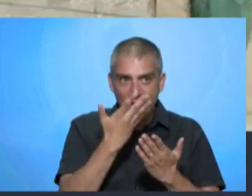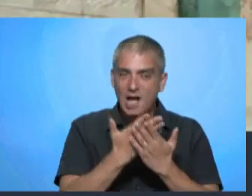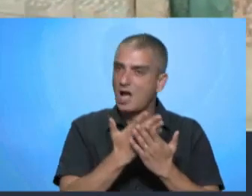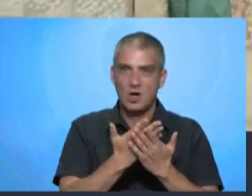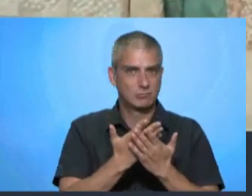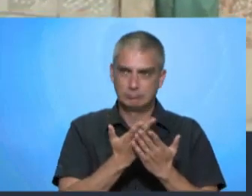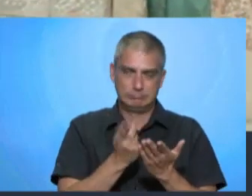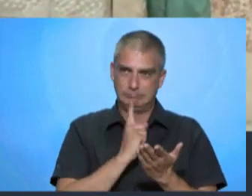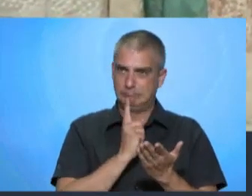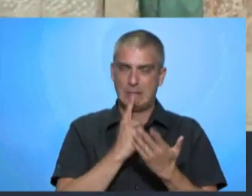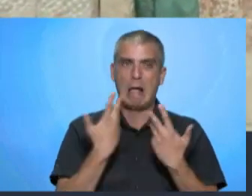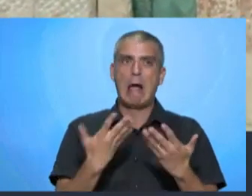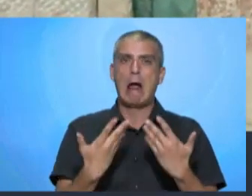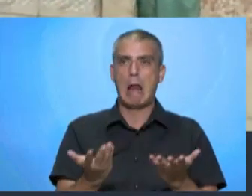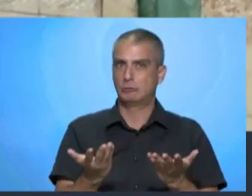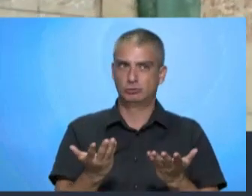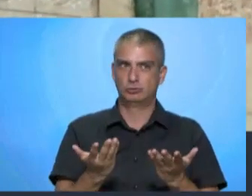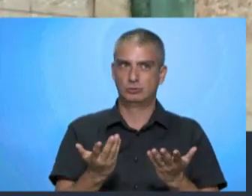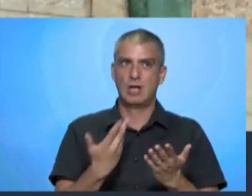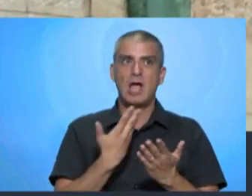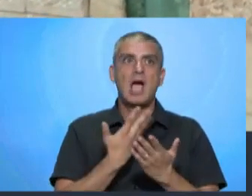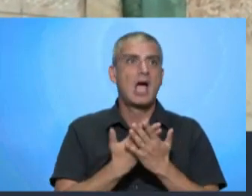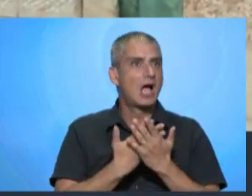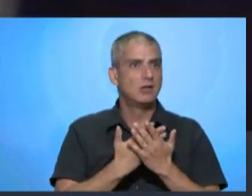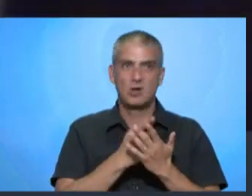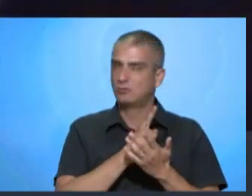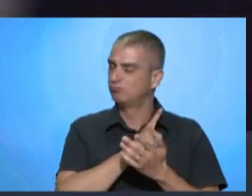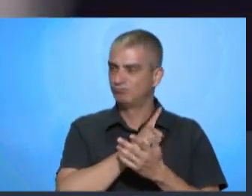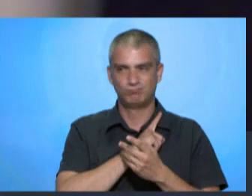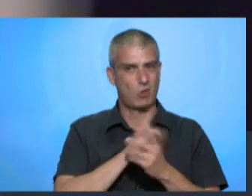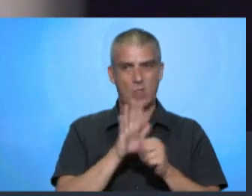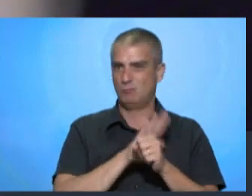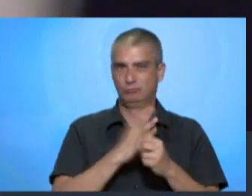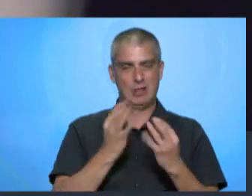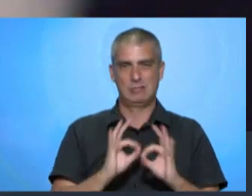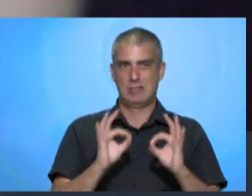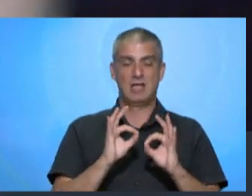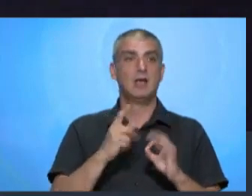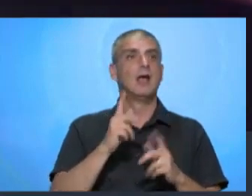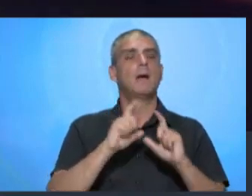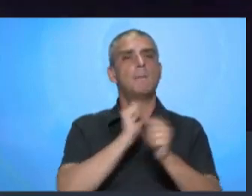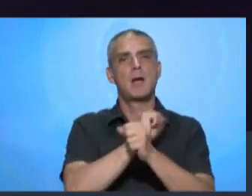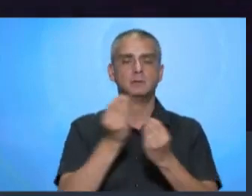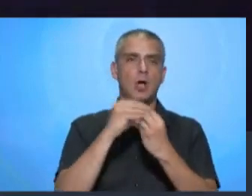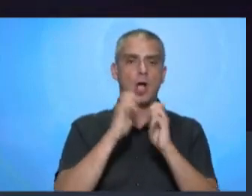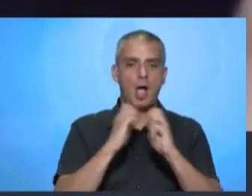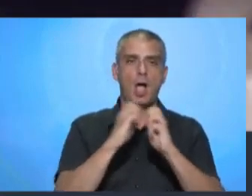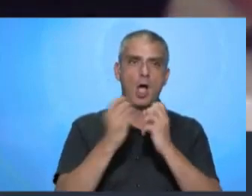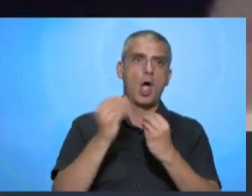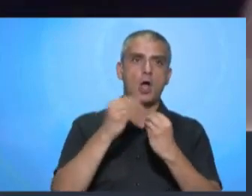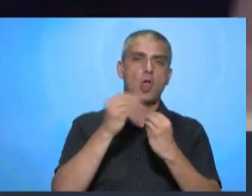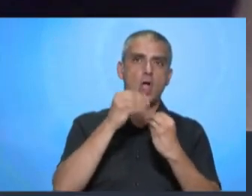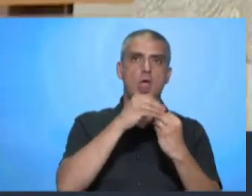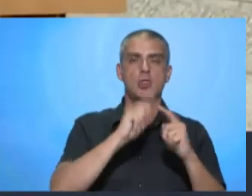שהן חלשות ביותר, ראיות שהן לא משכנעות. מעצרם של החשודים הוארך שוב ושוב בחודשים